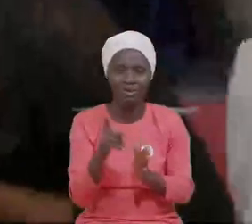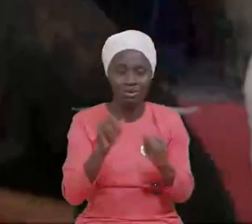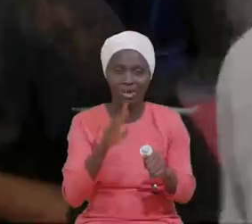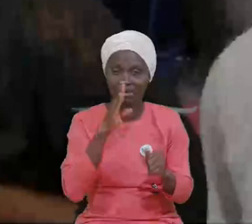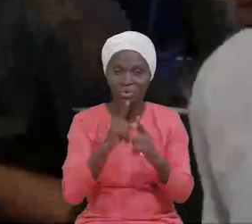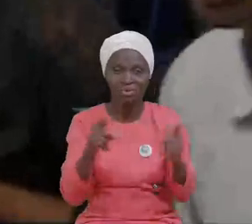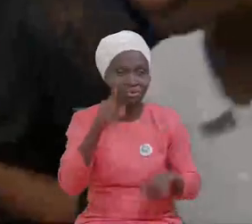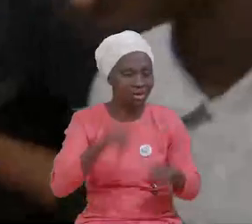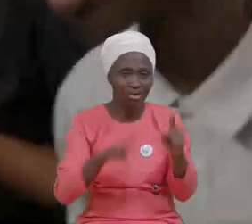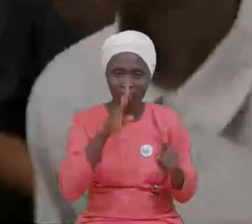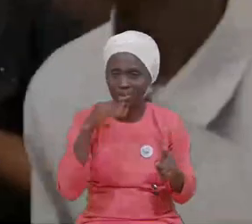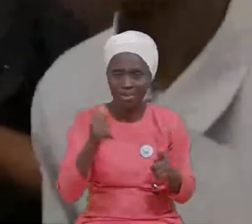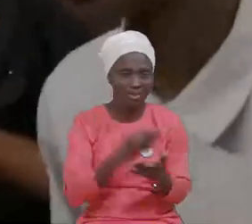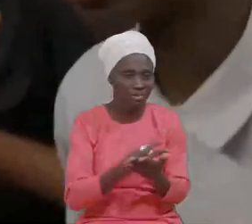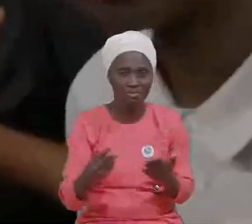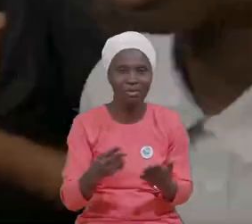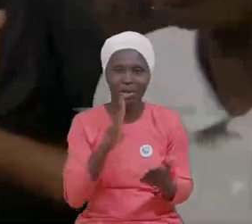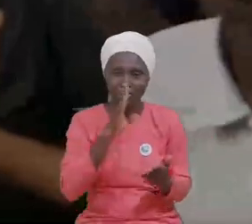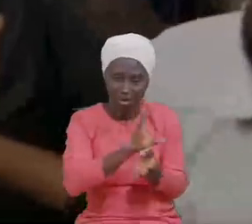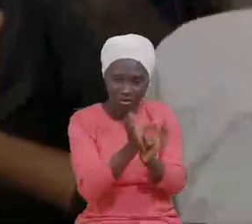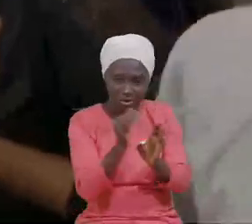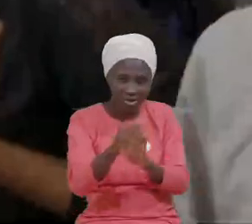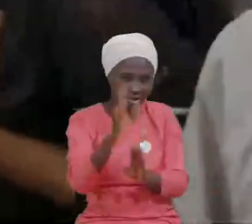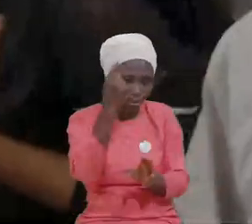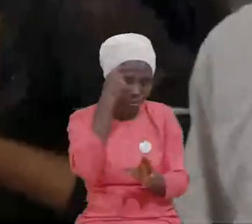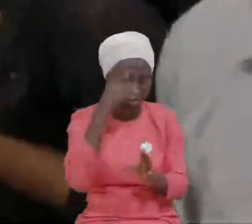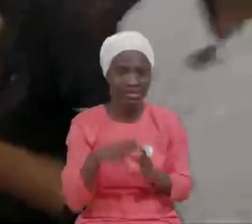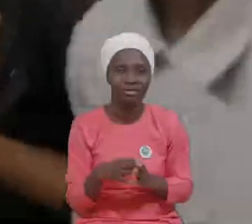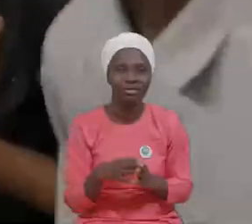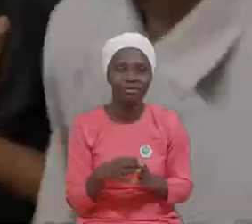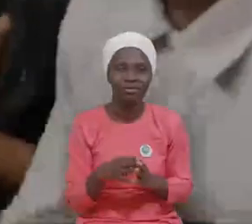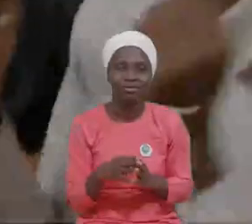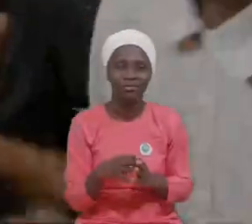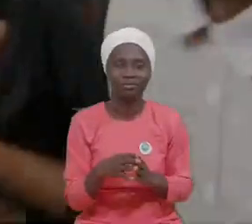Tu es venu ici avec l'échec. Sois converti.